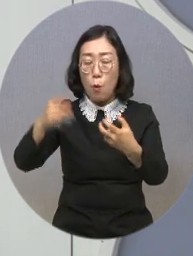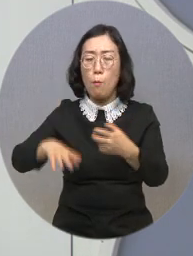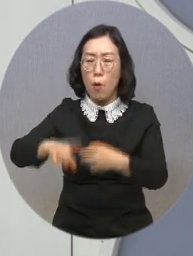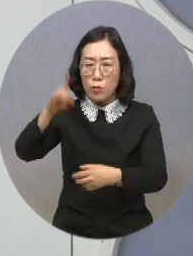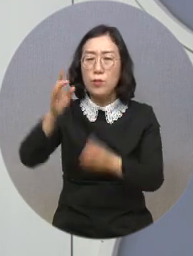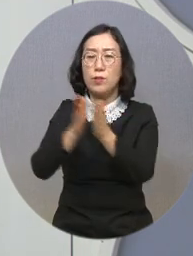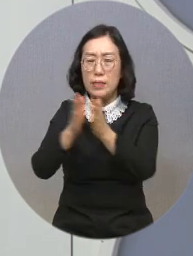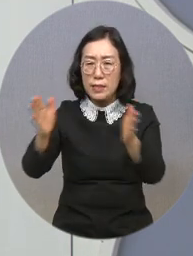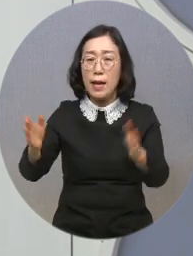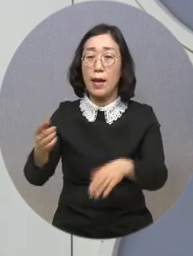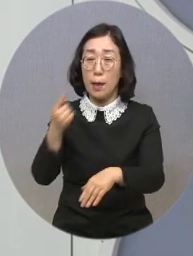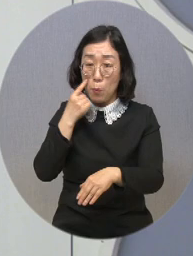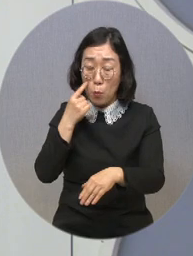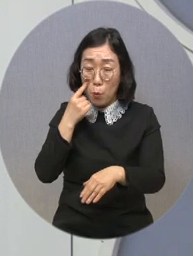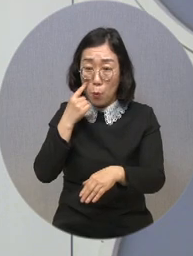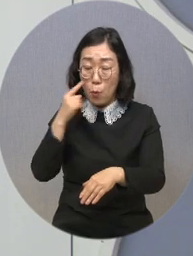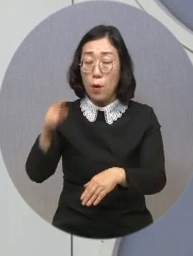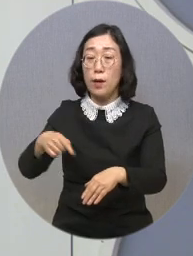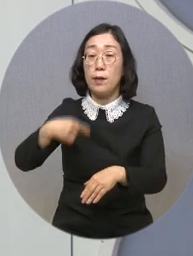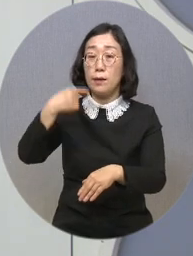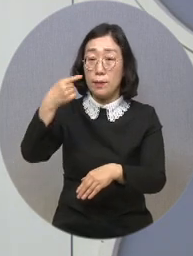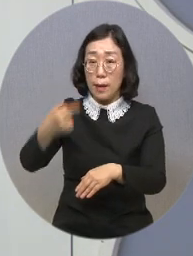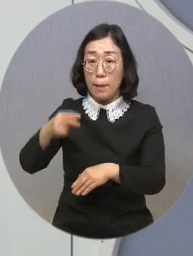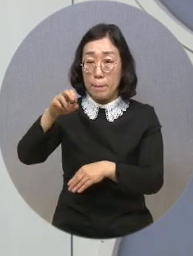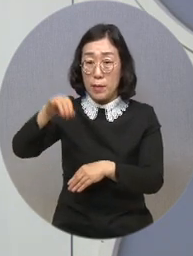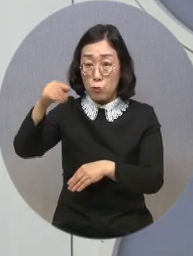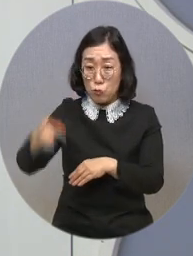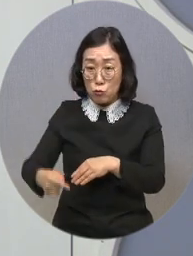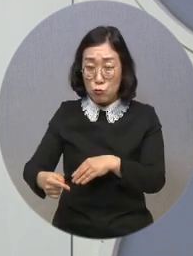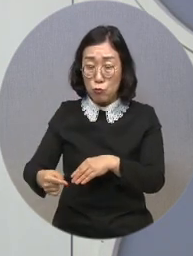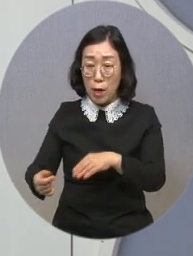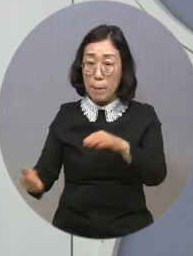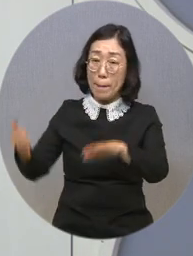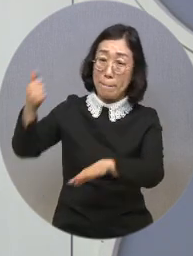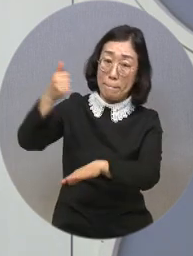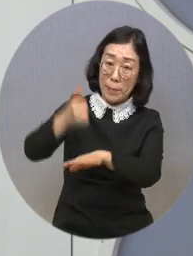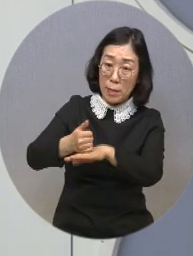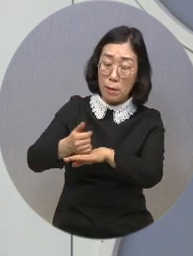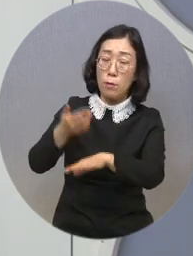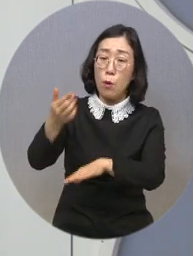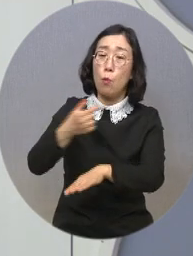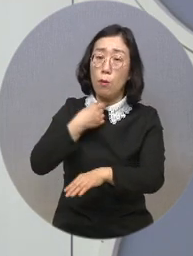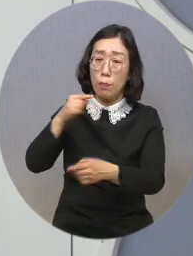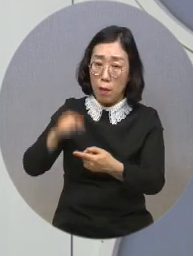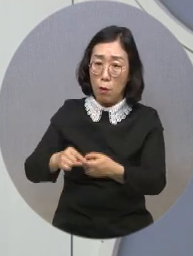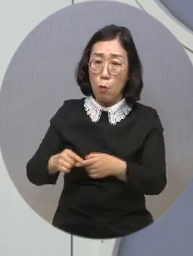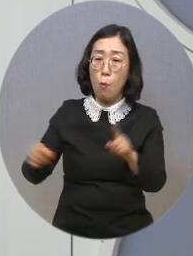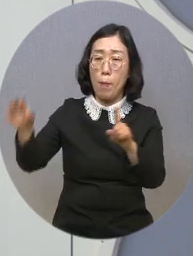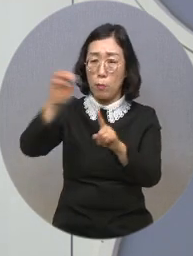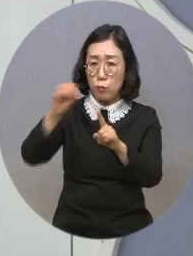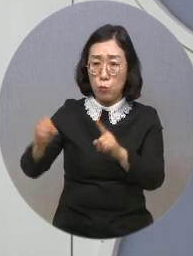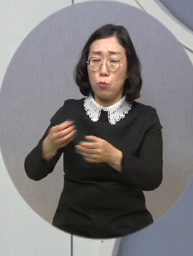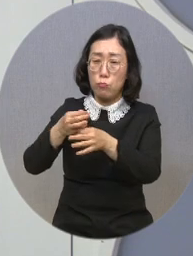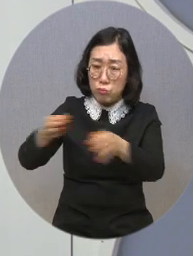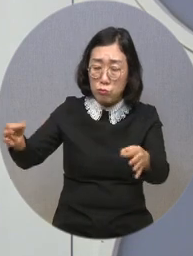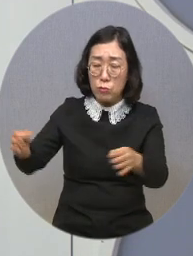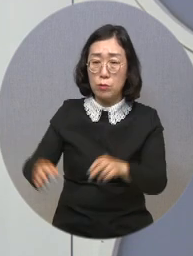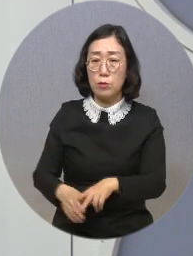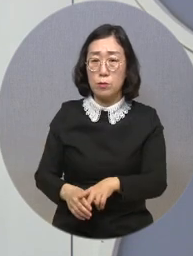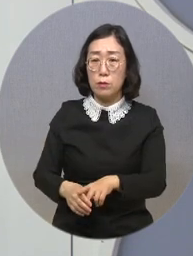하고 그리고 민주당이 여당이 되면 당신들 뜻대로 100% 주면 될 거 아니냐. 아예